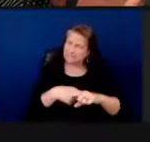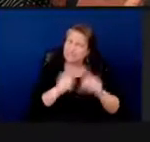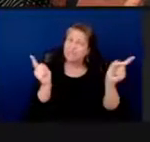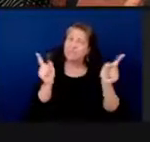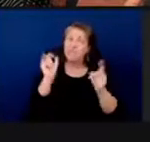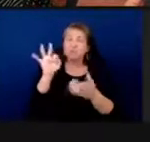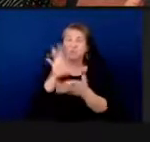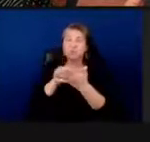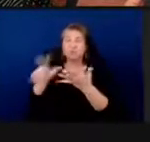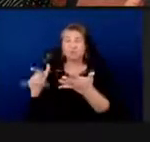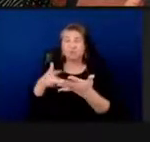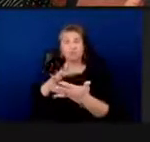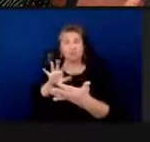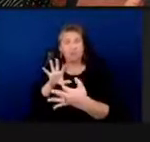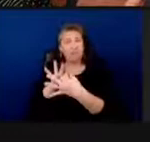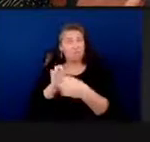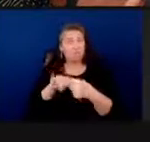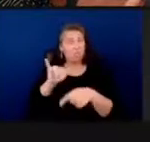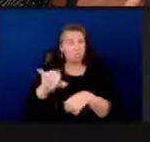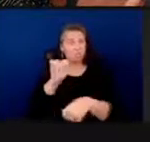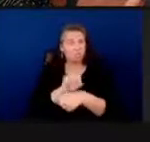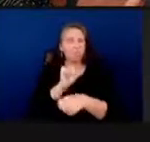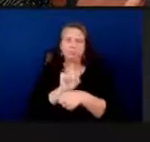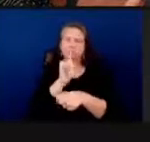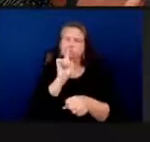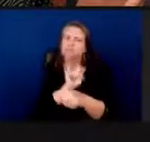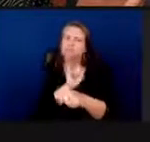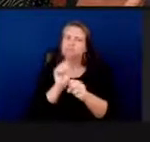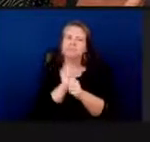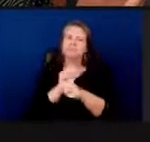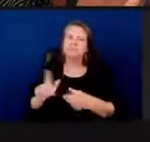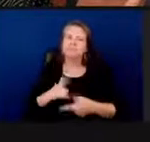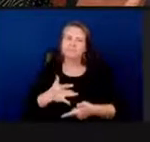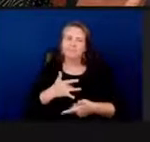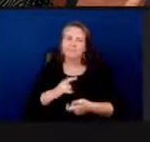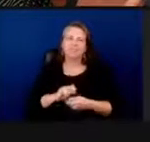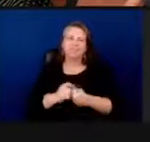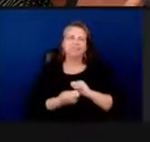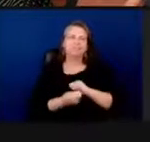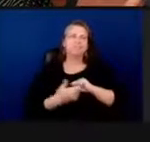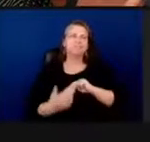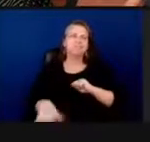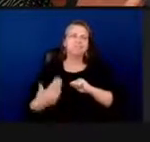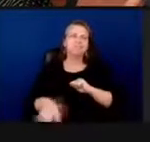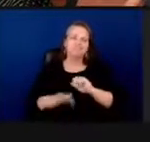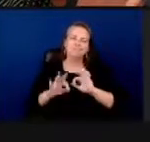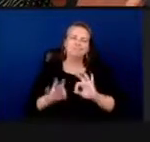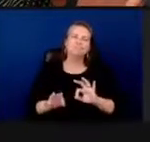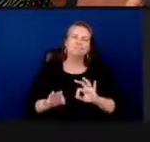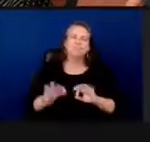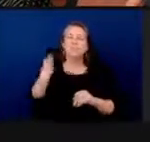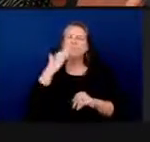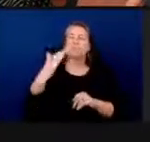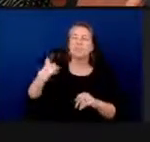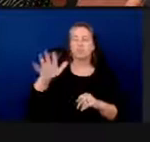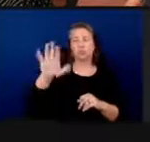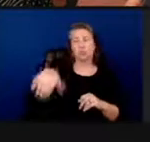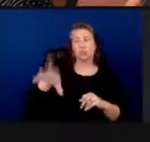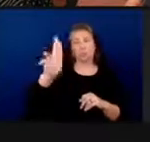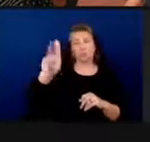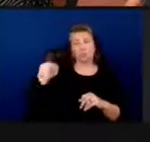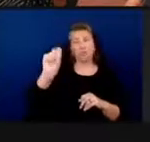Bila shaka kazi yenu italeta tofauti katika maisha ya wanafunzi. Nilitaka kuanza kwa kusema tu asante